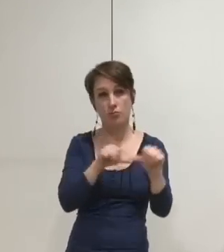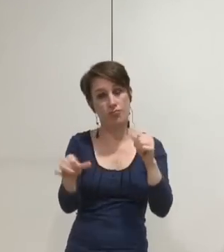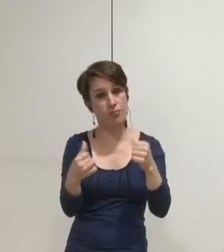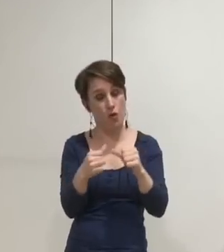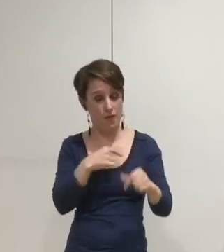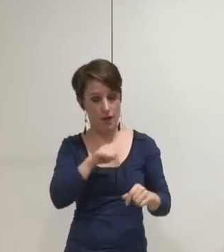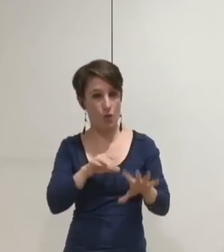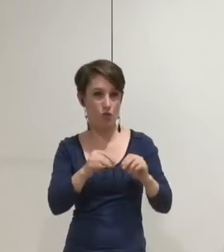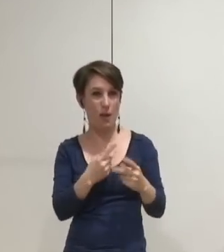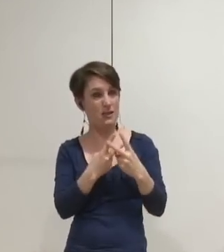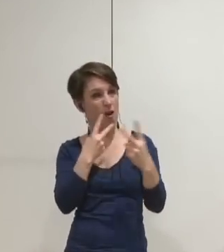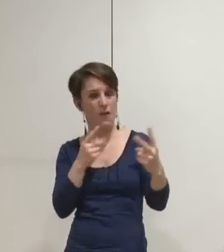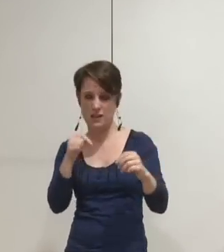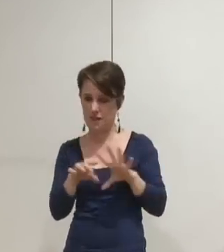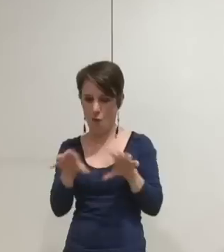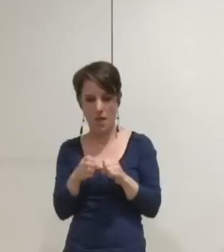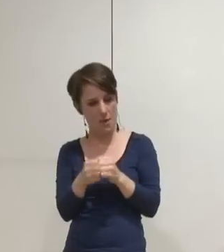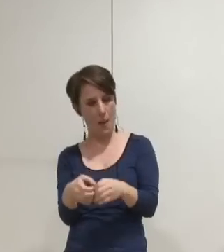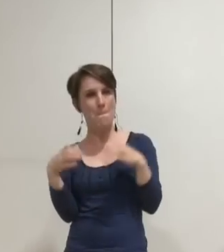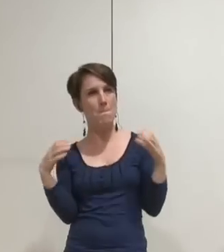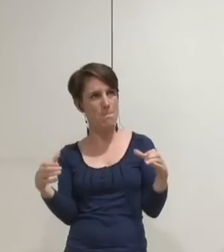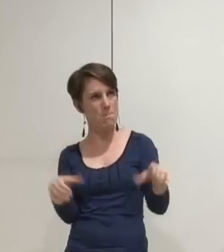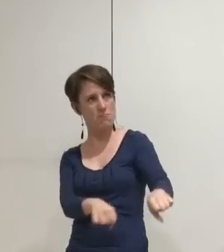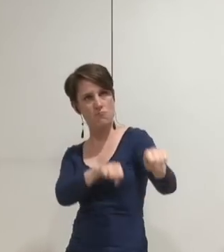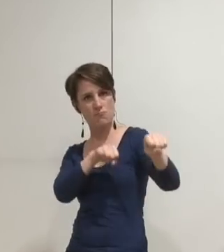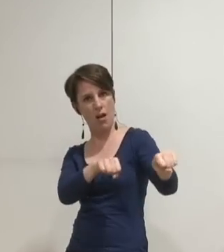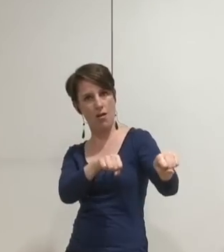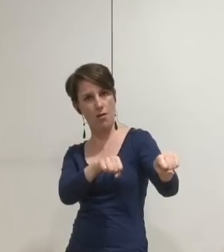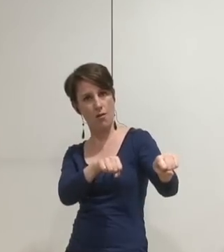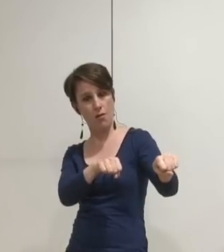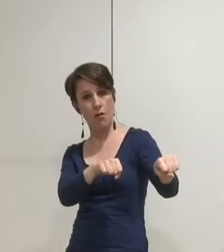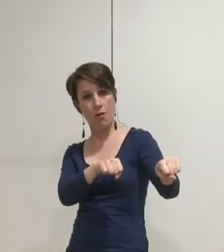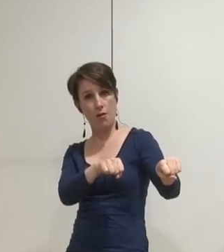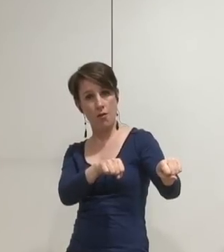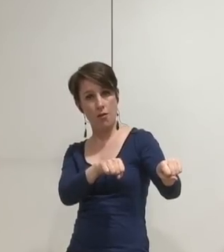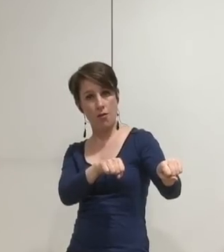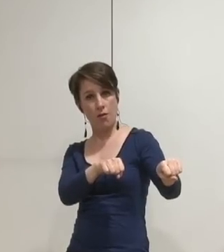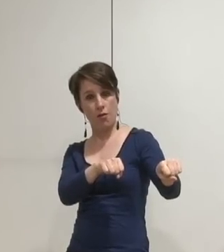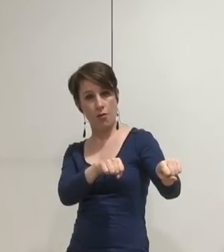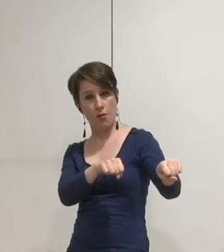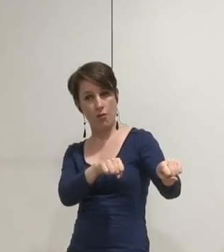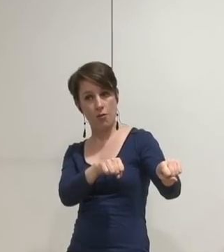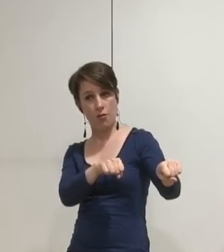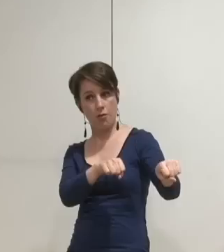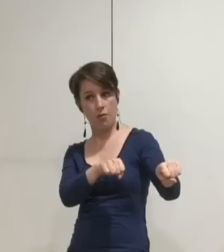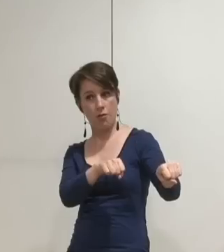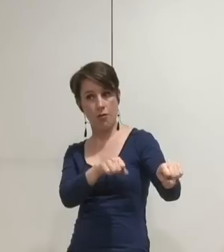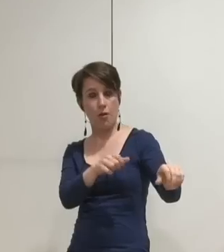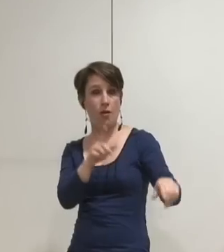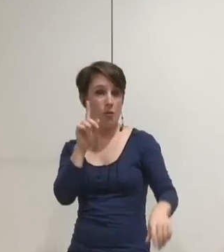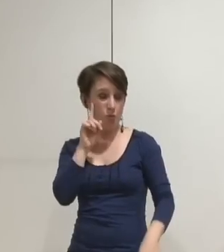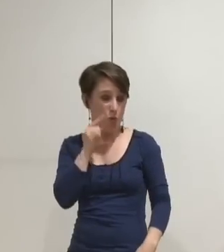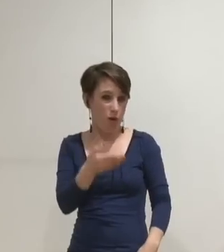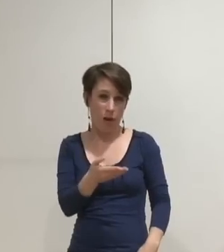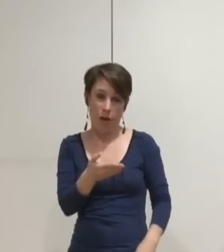sommes devant la réalité qui rend finalement indispensable une organisation Alourd avec